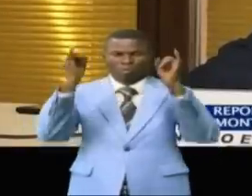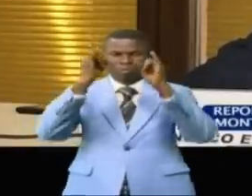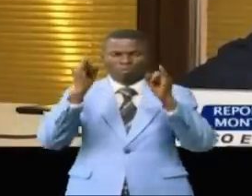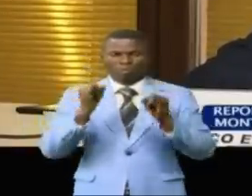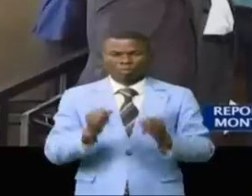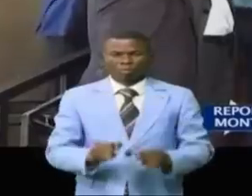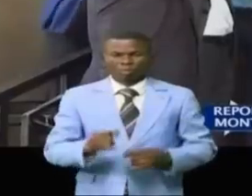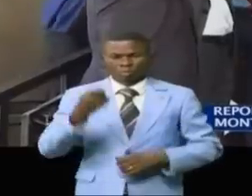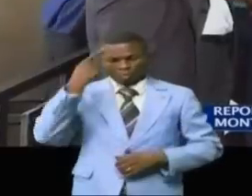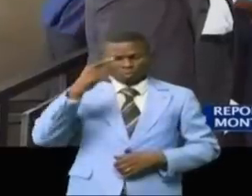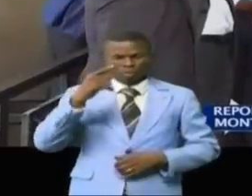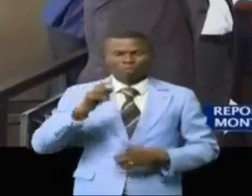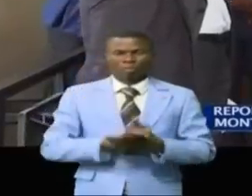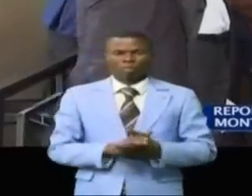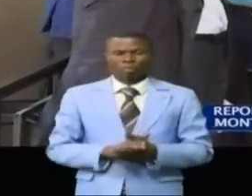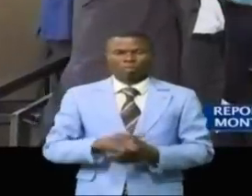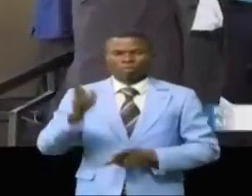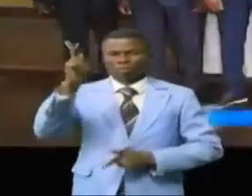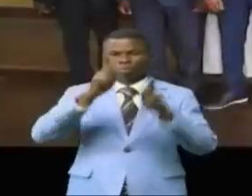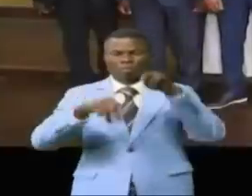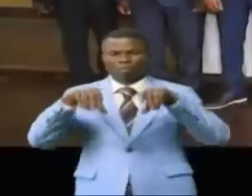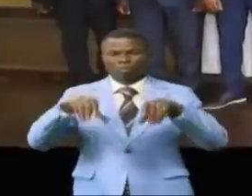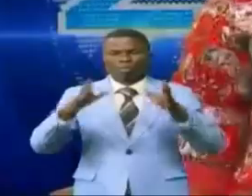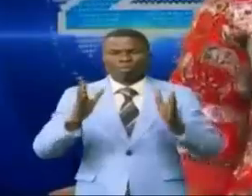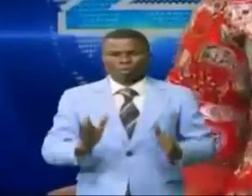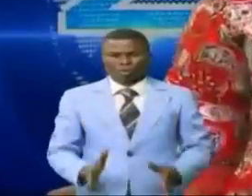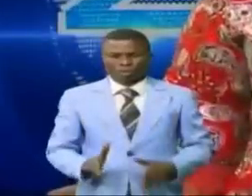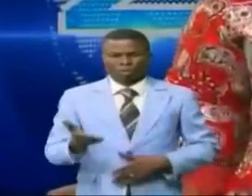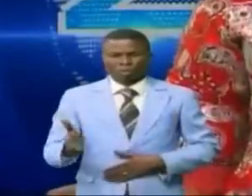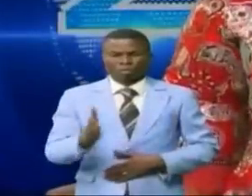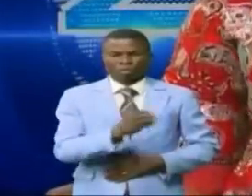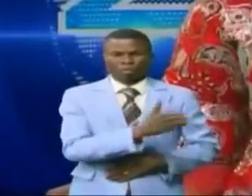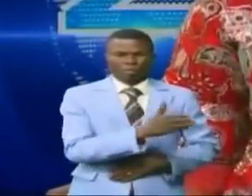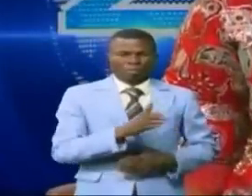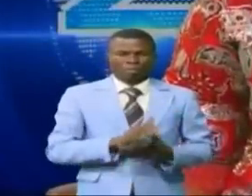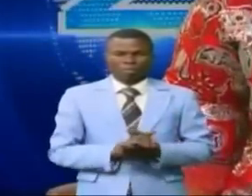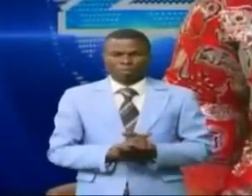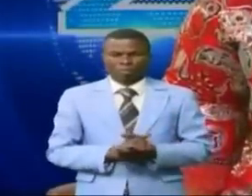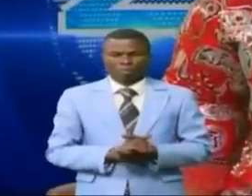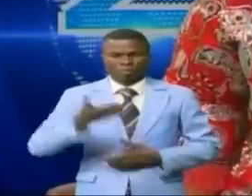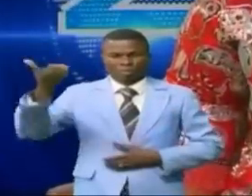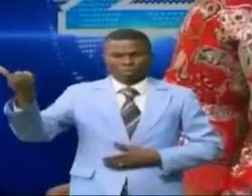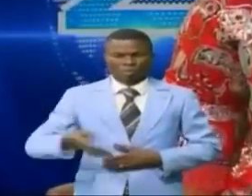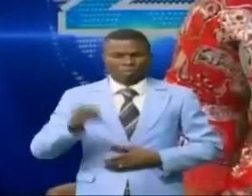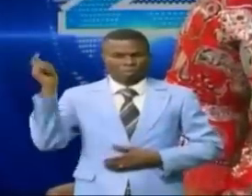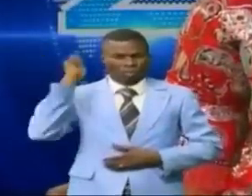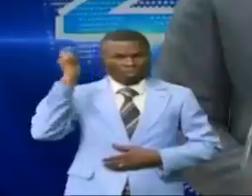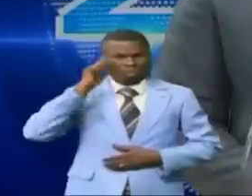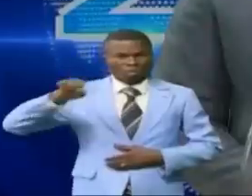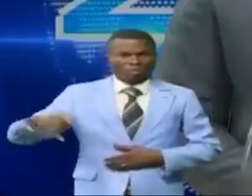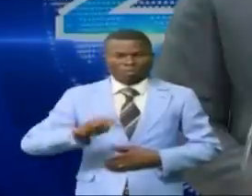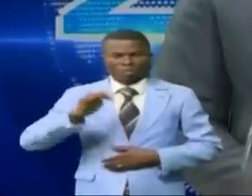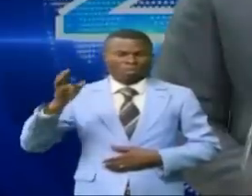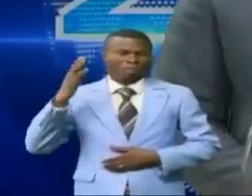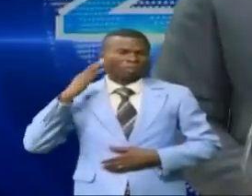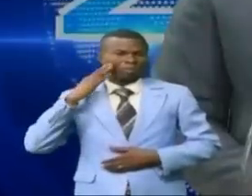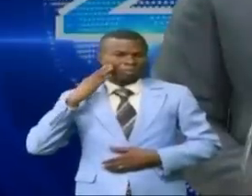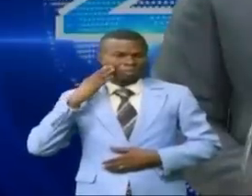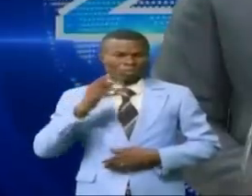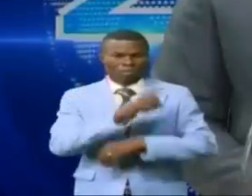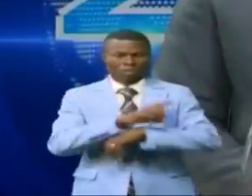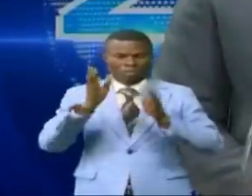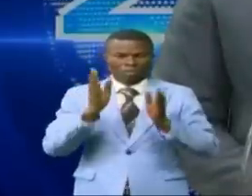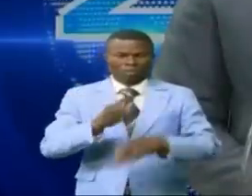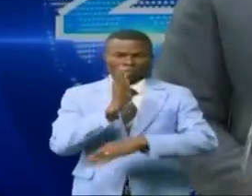pour le bien-être du peuple congolais. Nous recevons sur ce plateau le professeur Jean-Marie Kanda. Il est administrateur